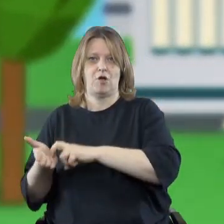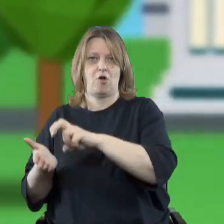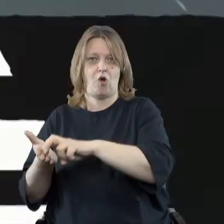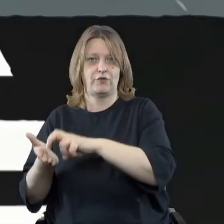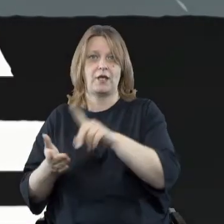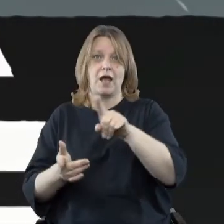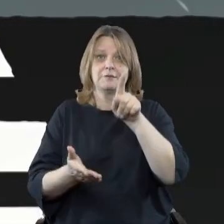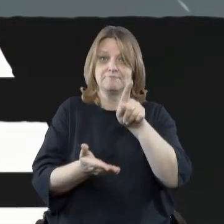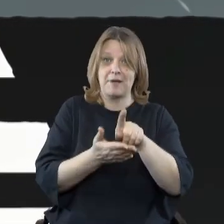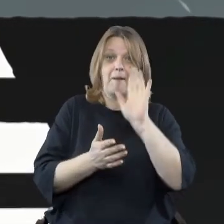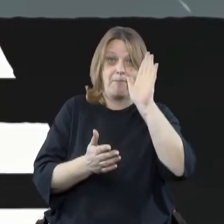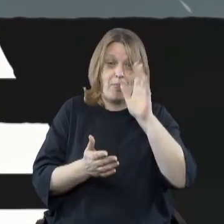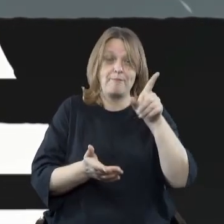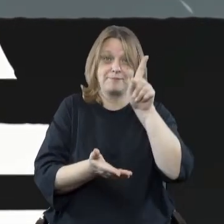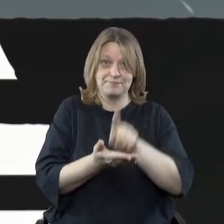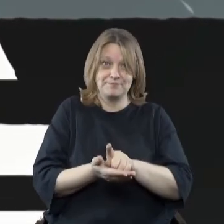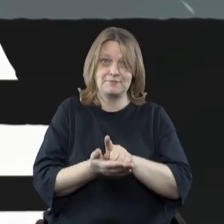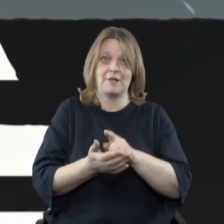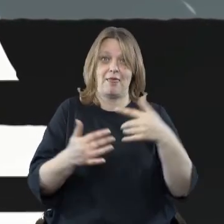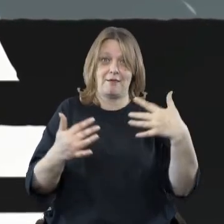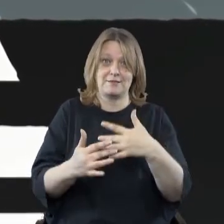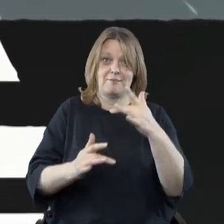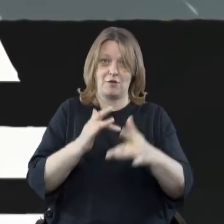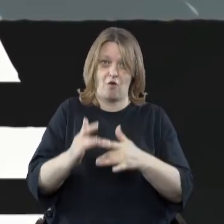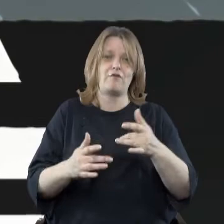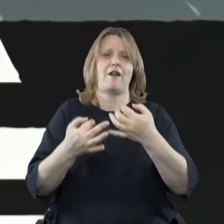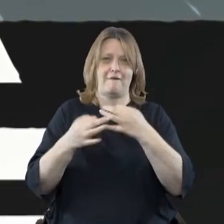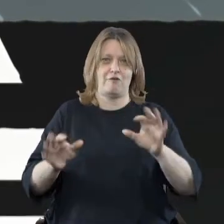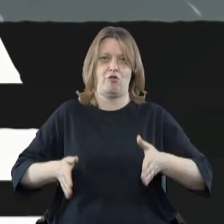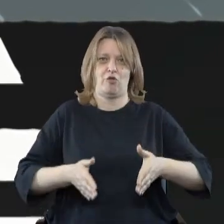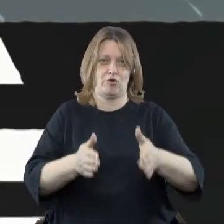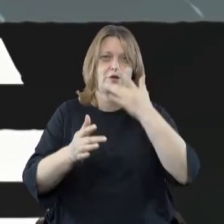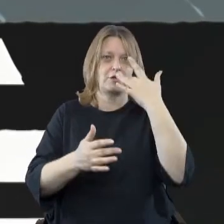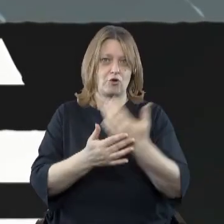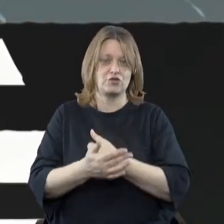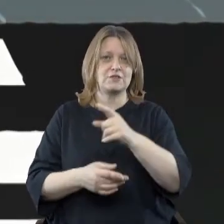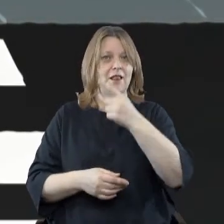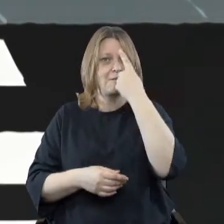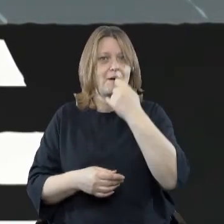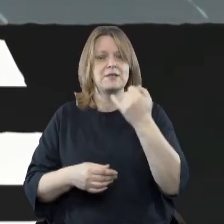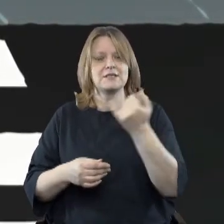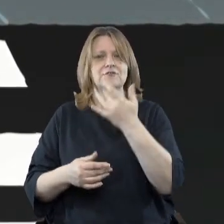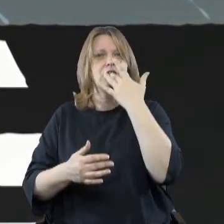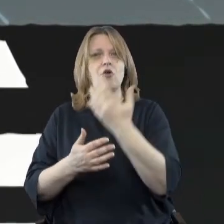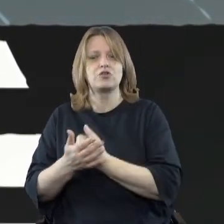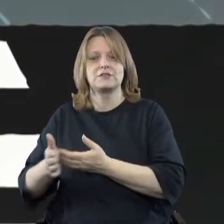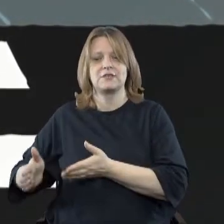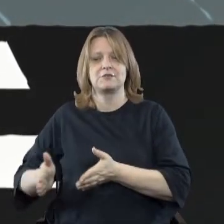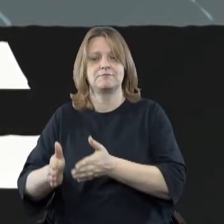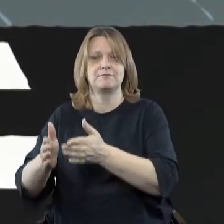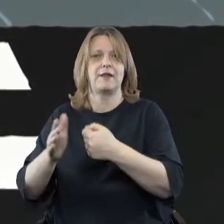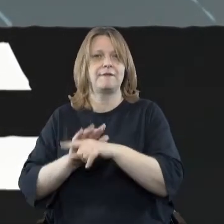kartę rowerową, możemy jeździć również po drogach publicznych. Jednak pamiętaj, aby zawsze korzystać ze ścieżek rowerowych, kiedy są